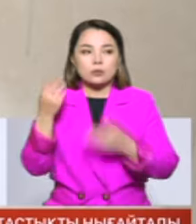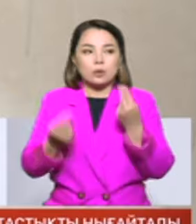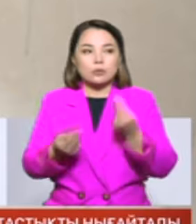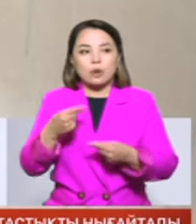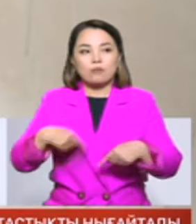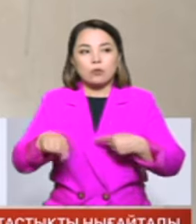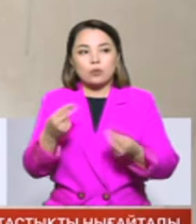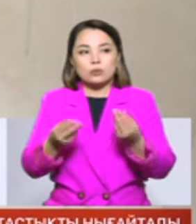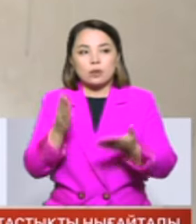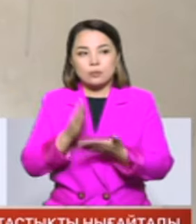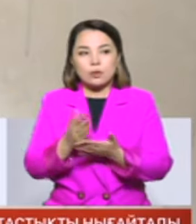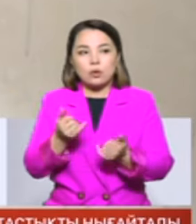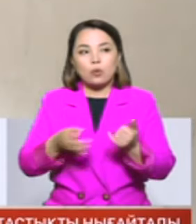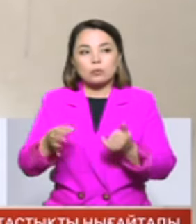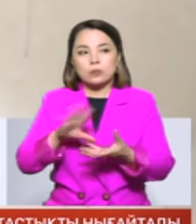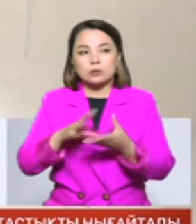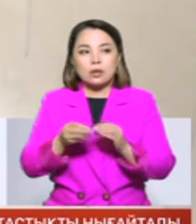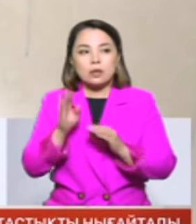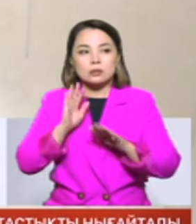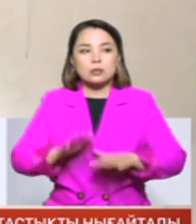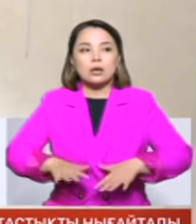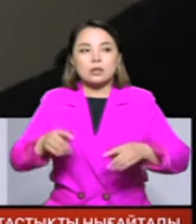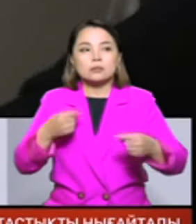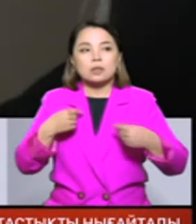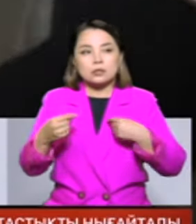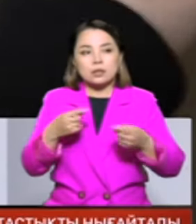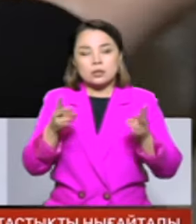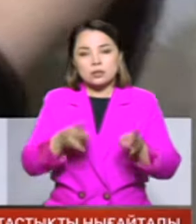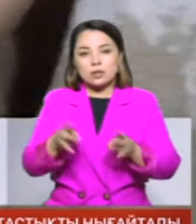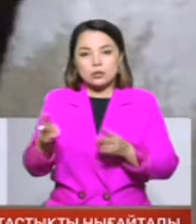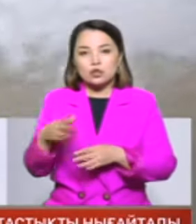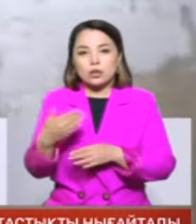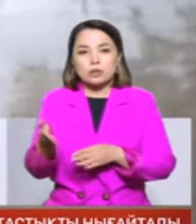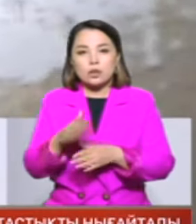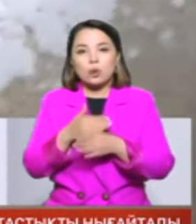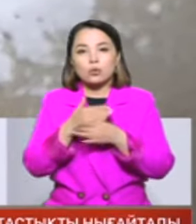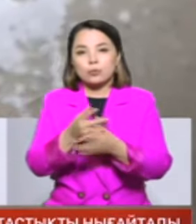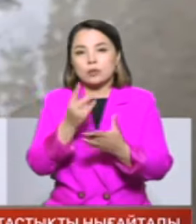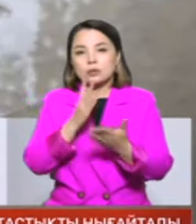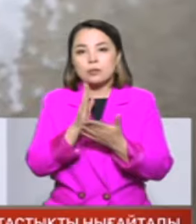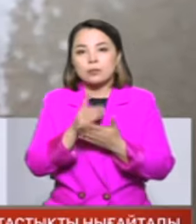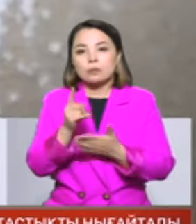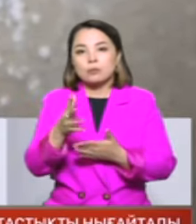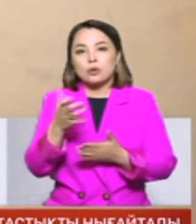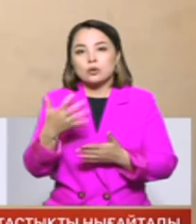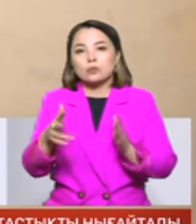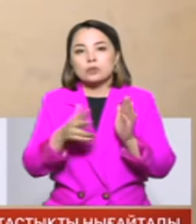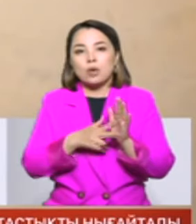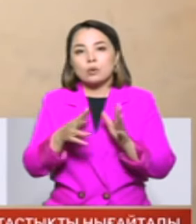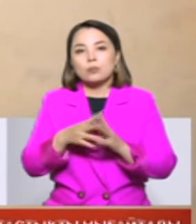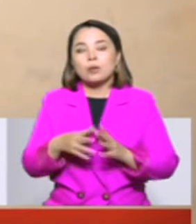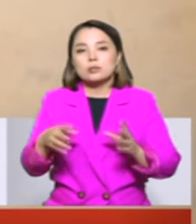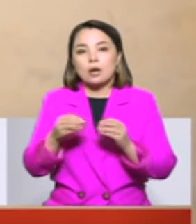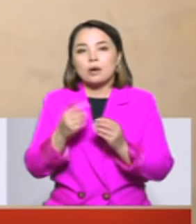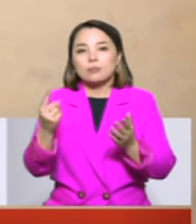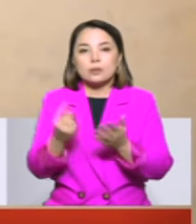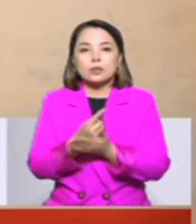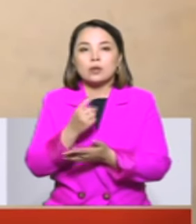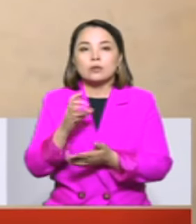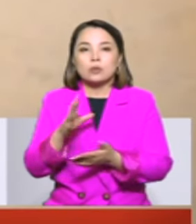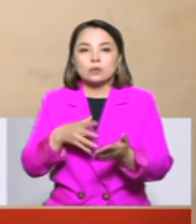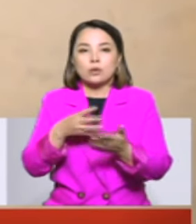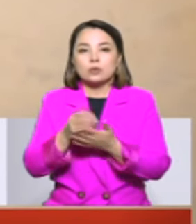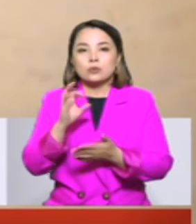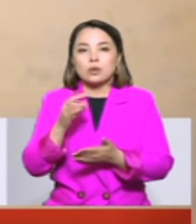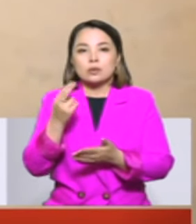алаңы бар. Жалпы облыста тасқыннан зардап шеккендерге жан-жақты көмек көрсетіліп жатыр. 1558 отбасы бір жолға әлеуметтік төлем